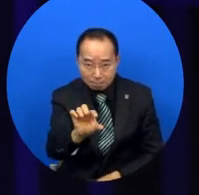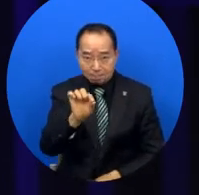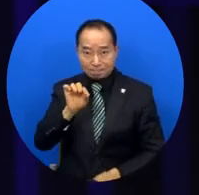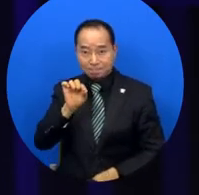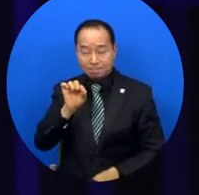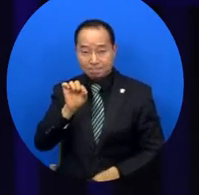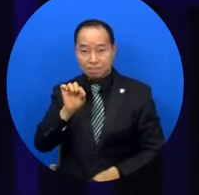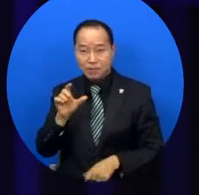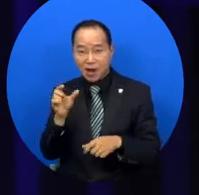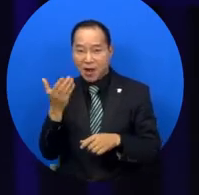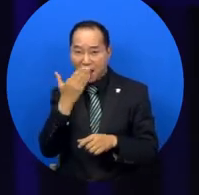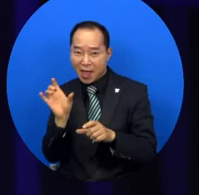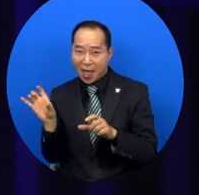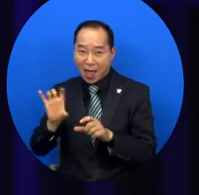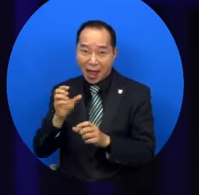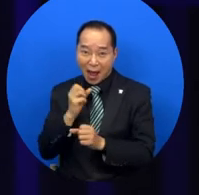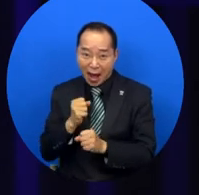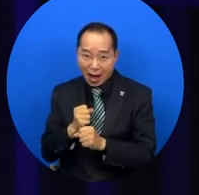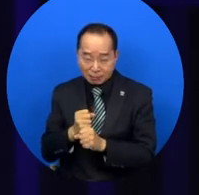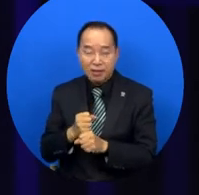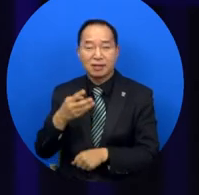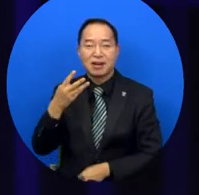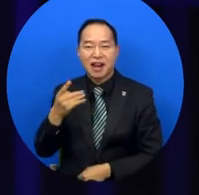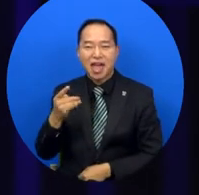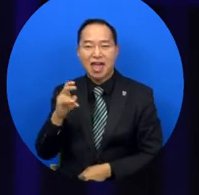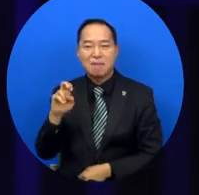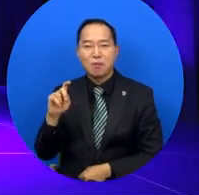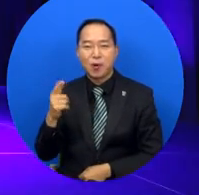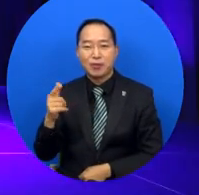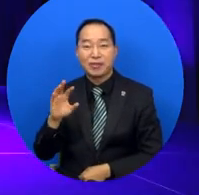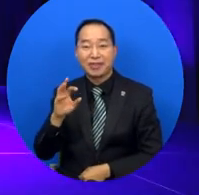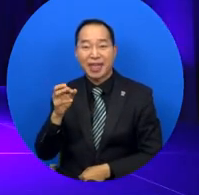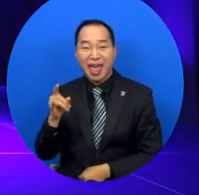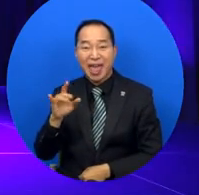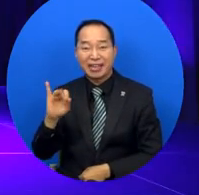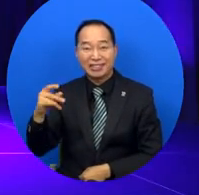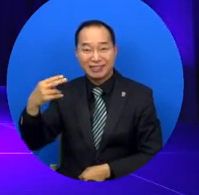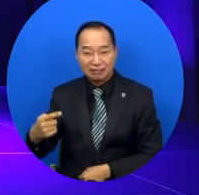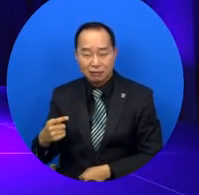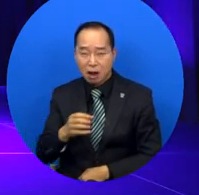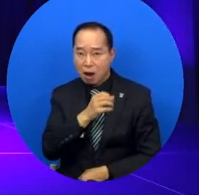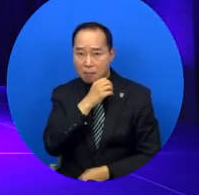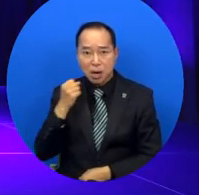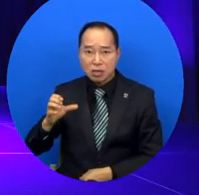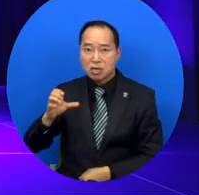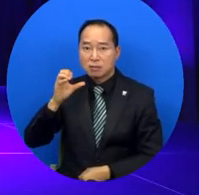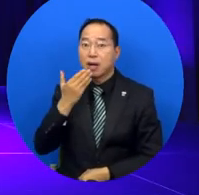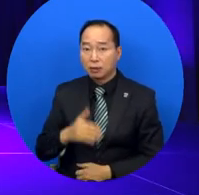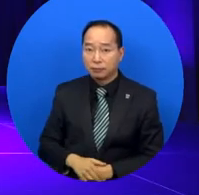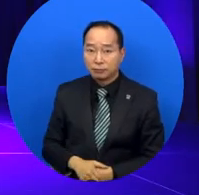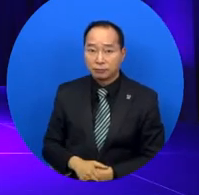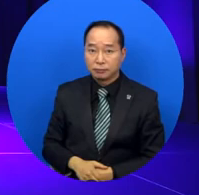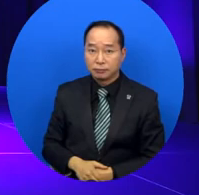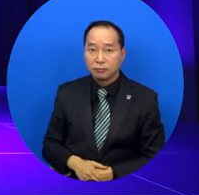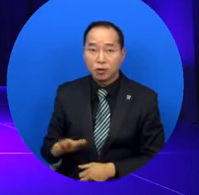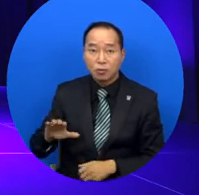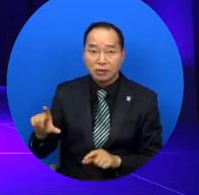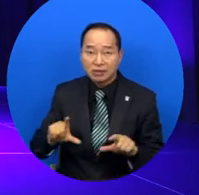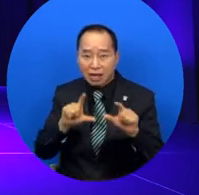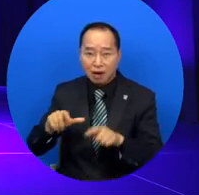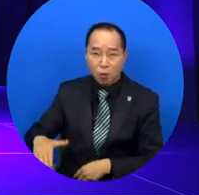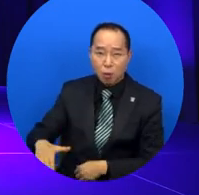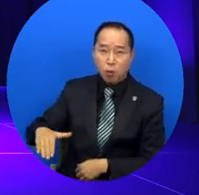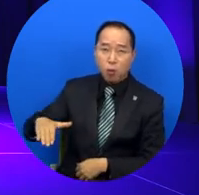신맛에 단맛을 좀 넣으면 레모네이드가 되는 거예요. 여러분들이 계시는 환경, 거기까지